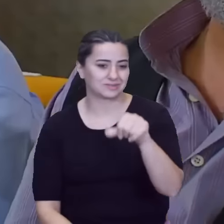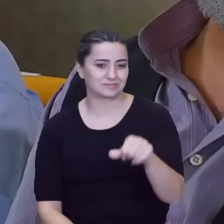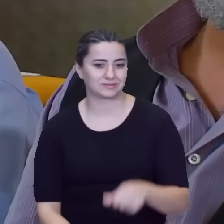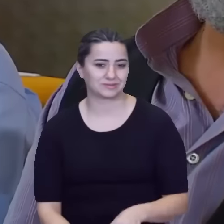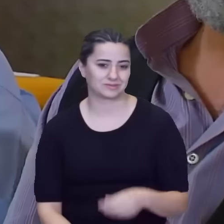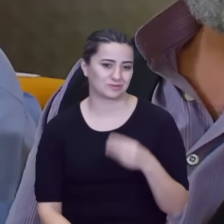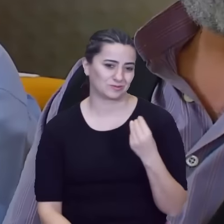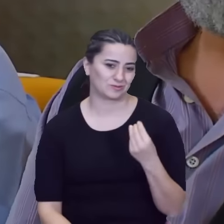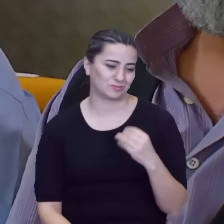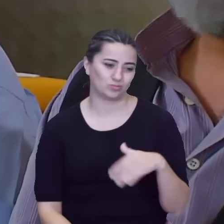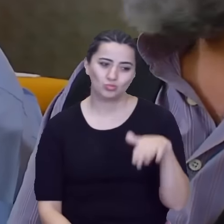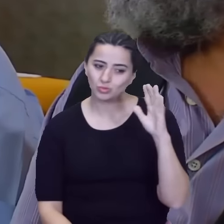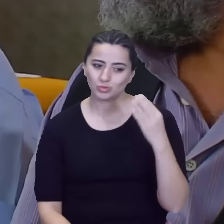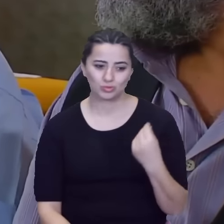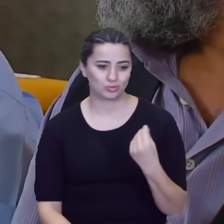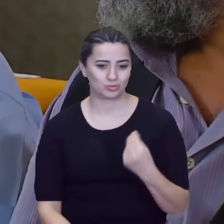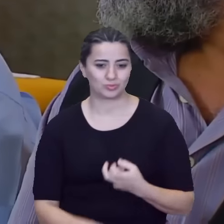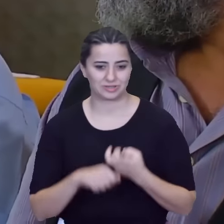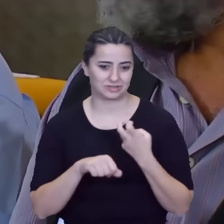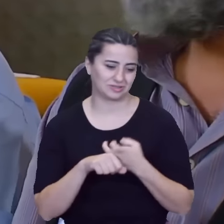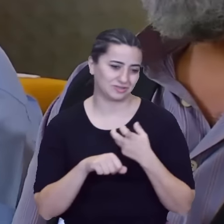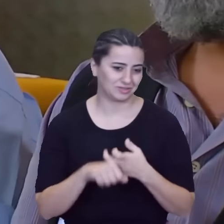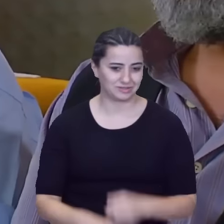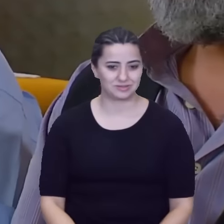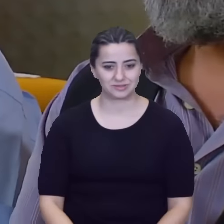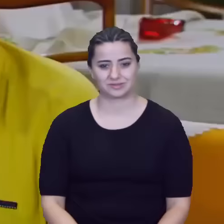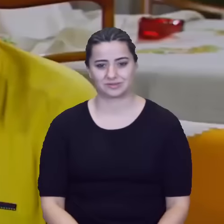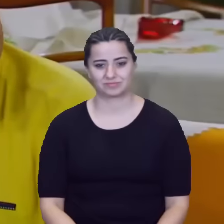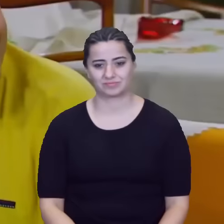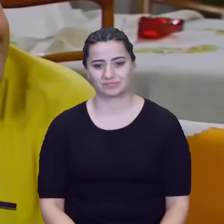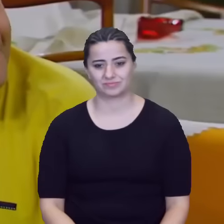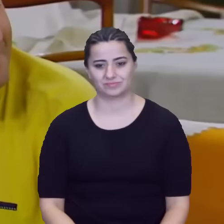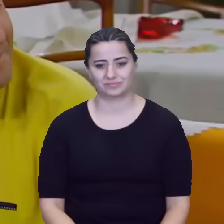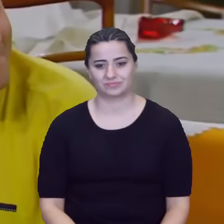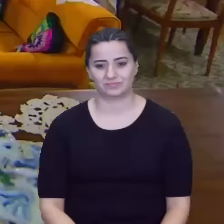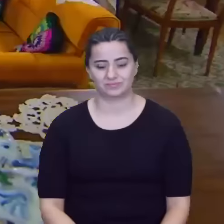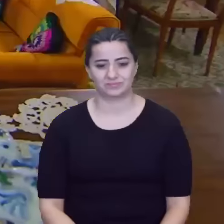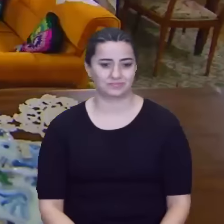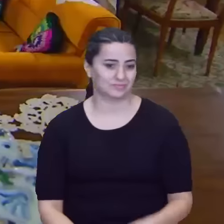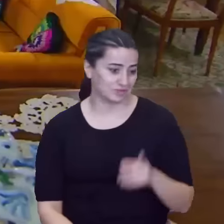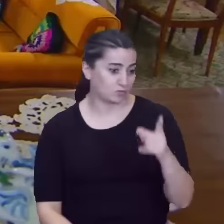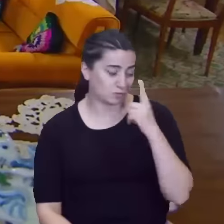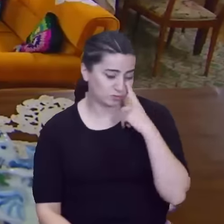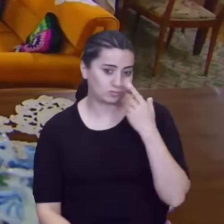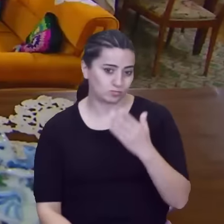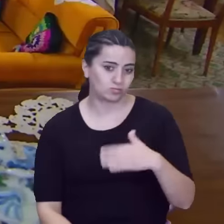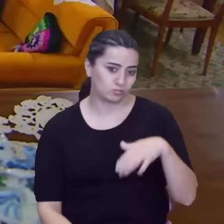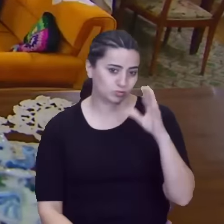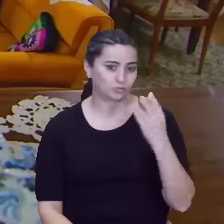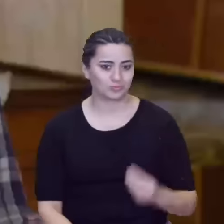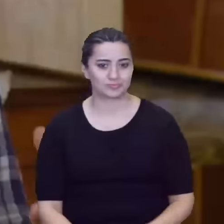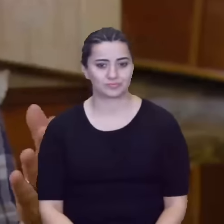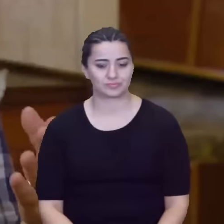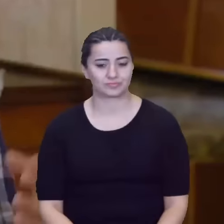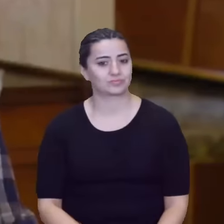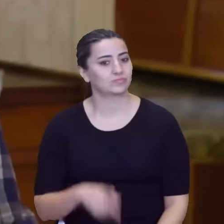yavrum. Nasıl büyüdüler, nasıl serpildiler. Ay, inanamıyorum vallahi ya. Ya evet, senin gözün önünde bayağı boy aldılar